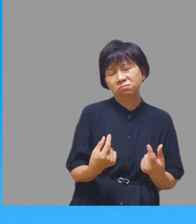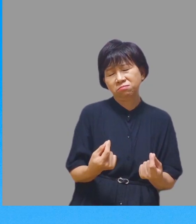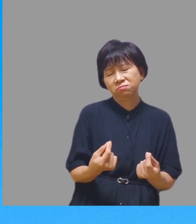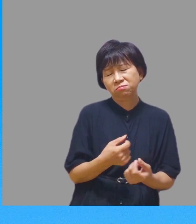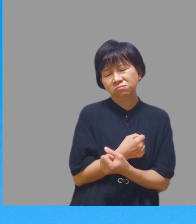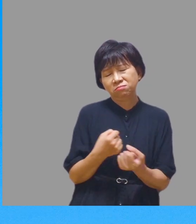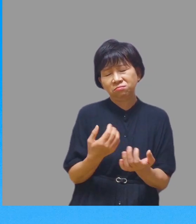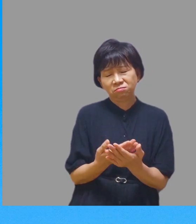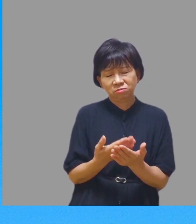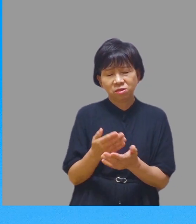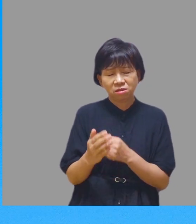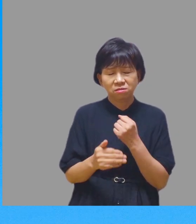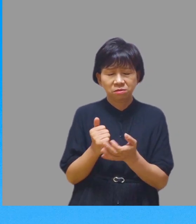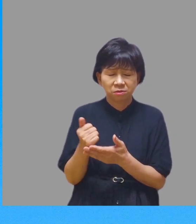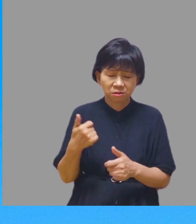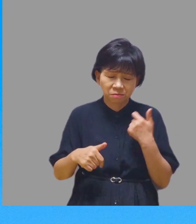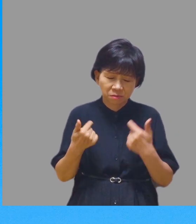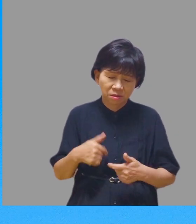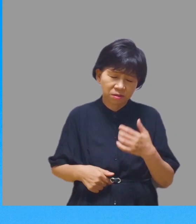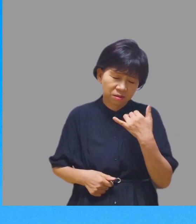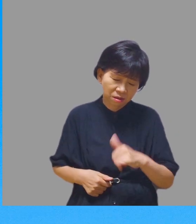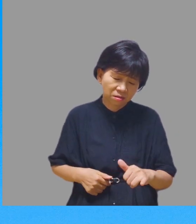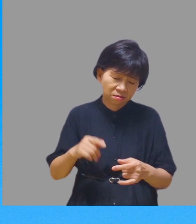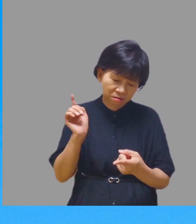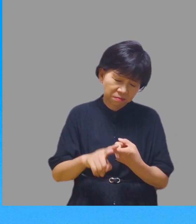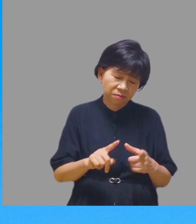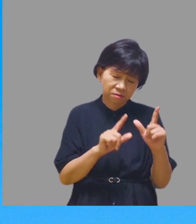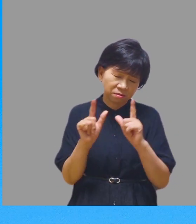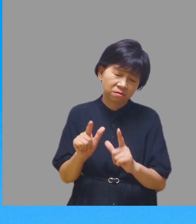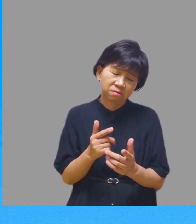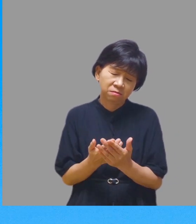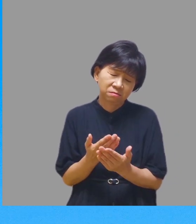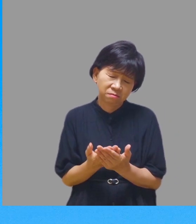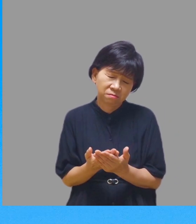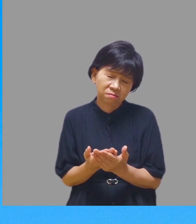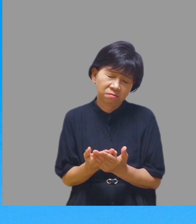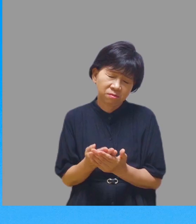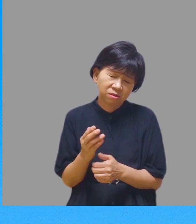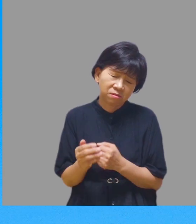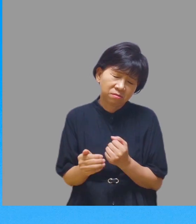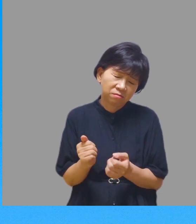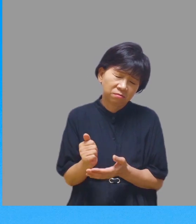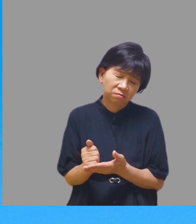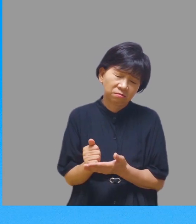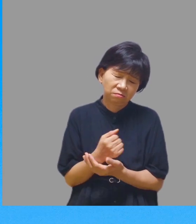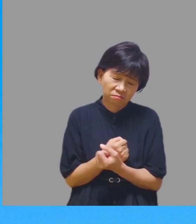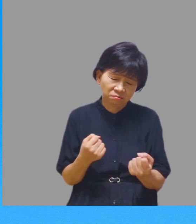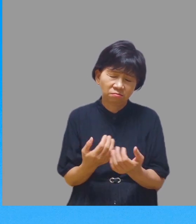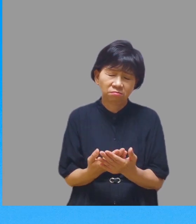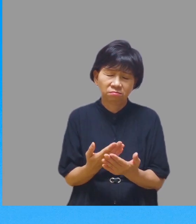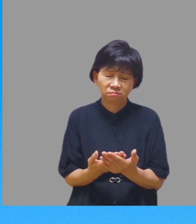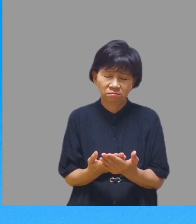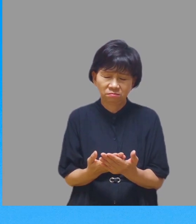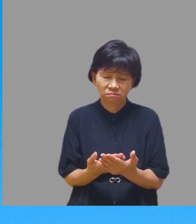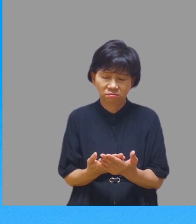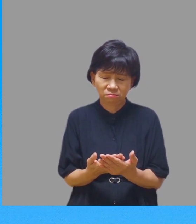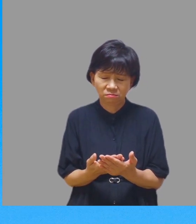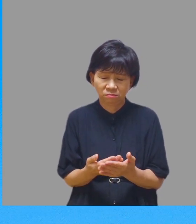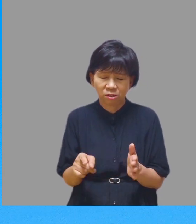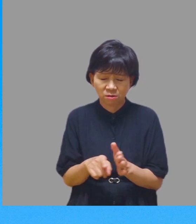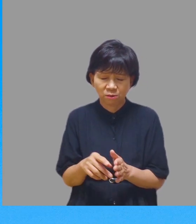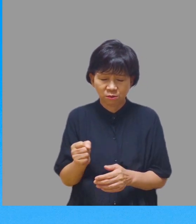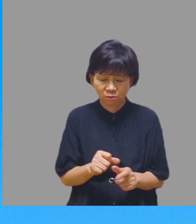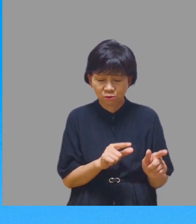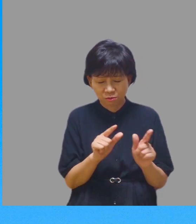하나님의 기뻐하신 하나님의 자녀로 살아가게 하여 주시옵소서. 하나님 용서하여 주시고